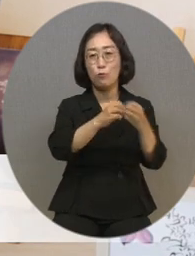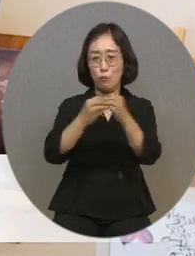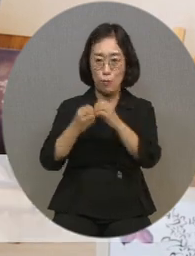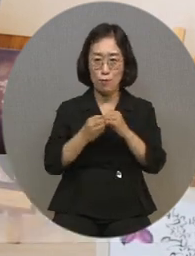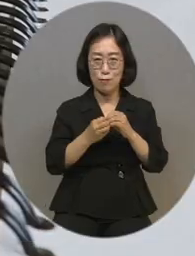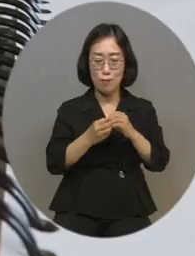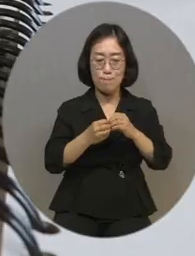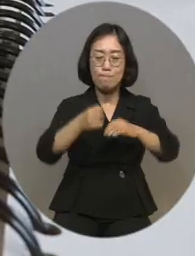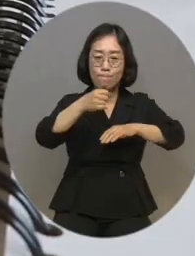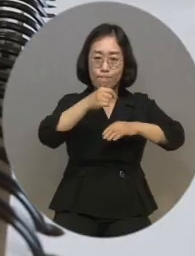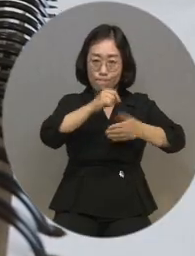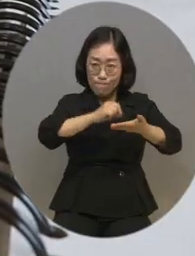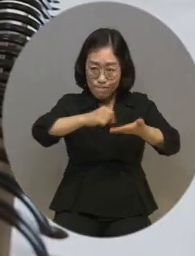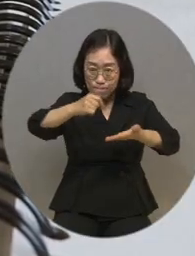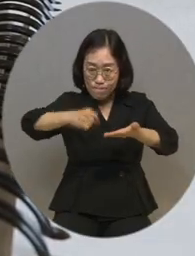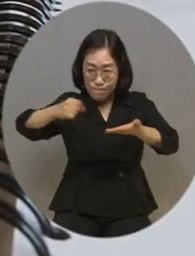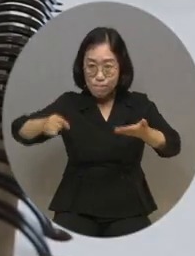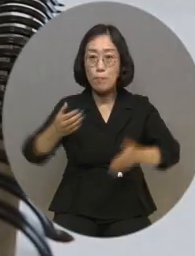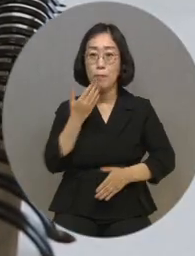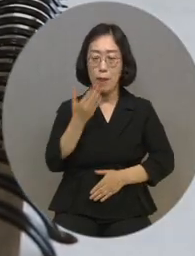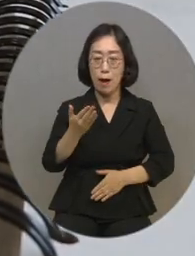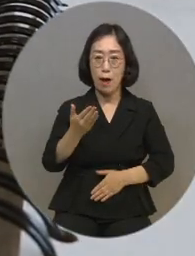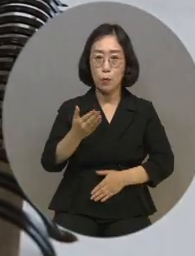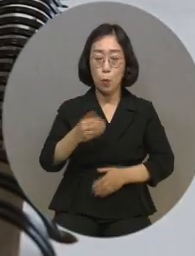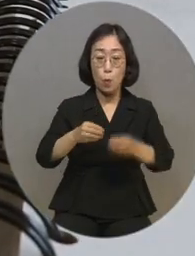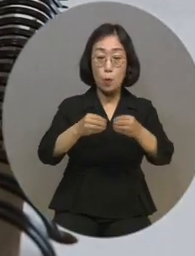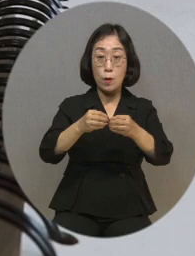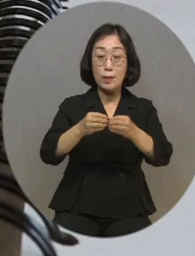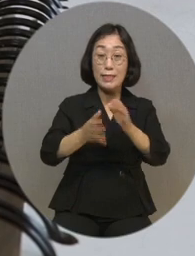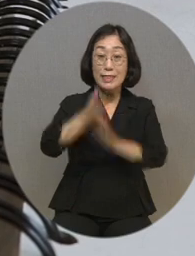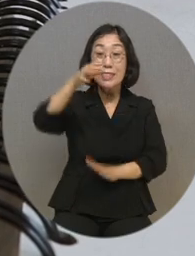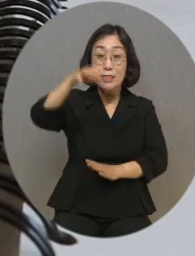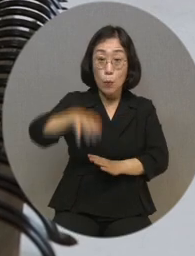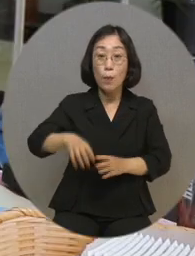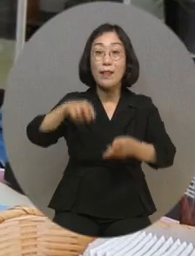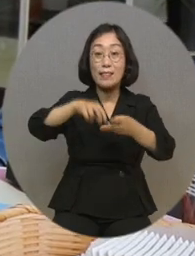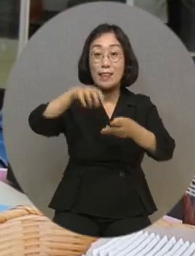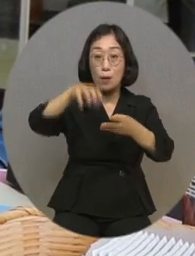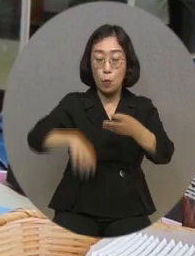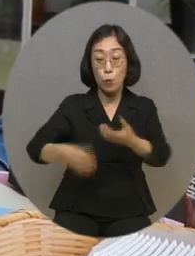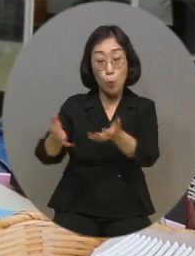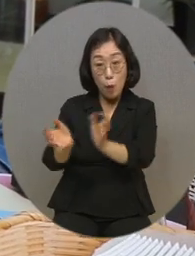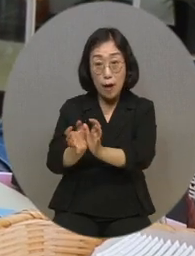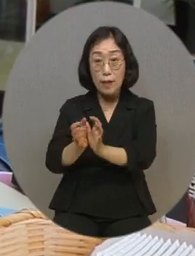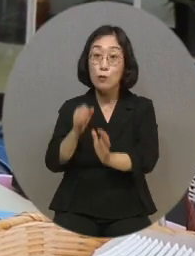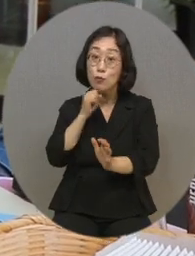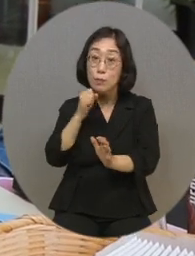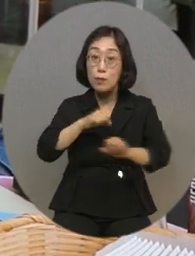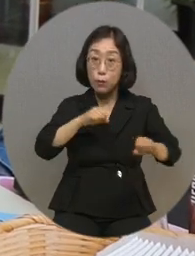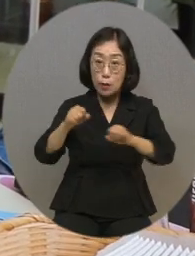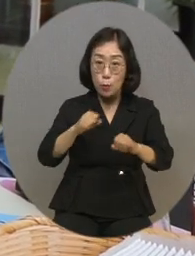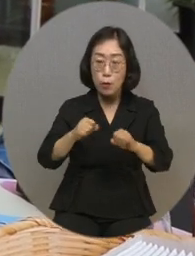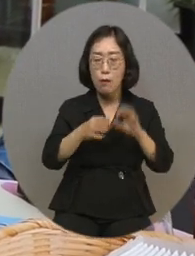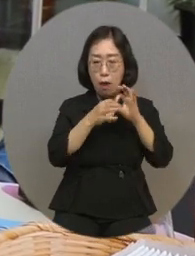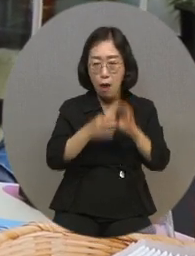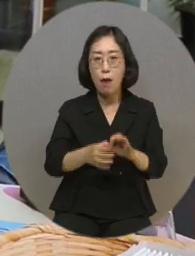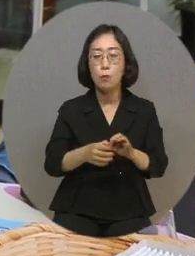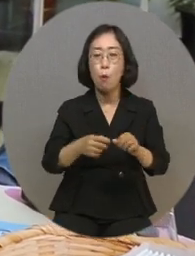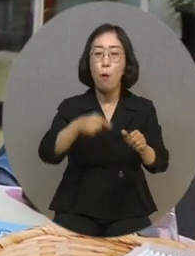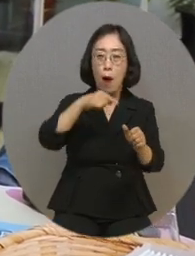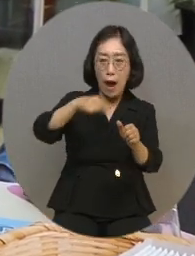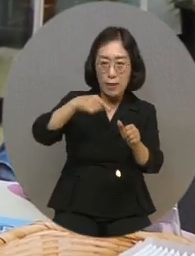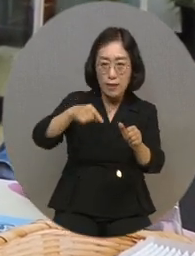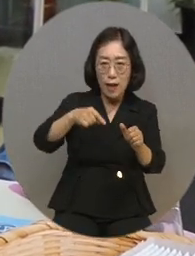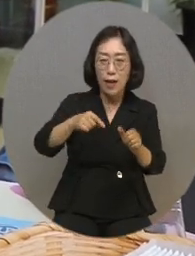쓸 수 있어요. 또한 작가는 시에서 운영하는 센터, 동아리에서도 활발하게 강사 활동을